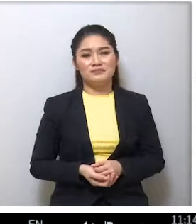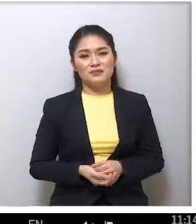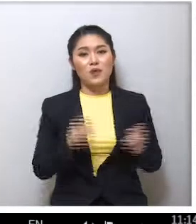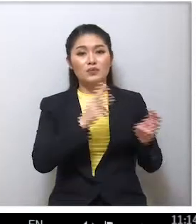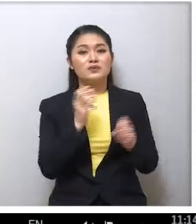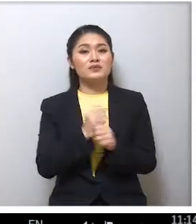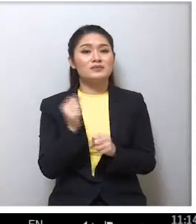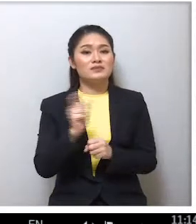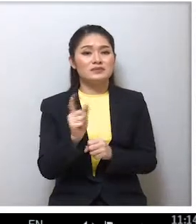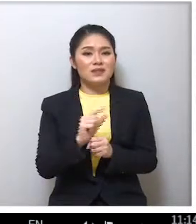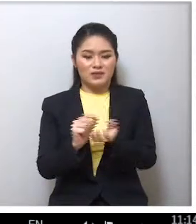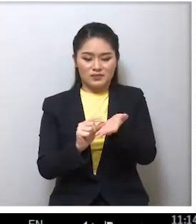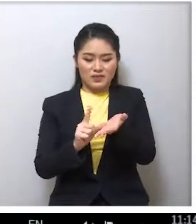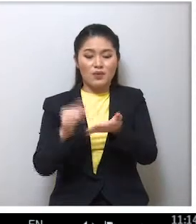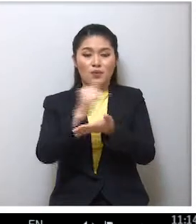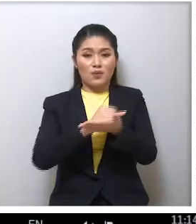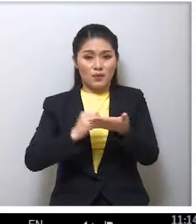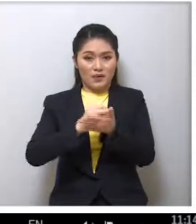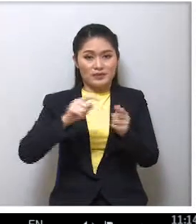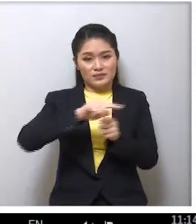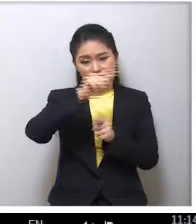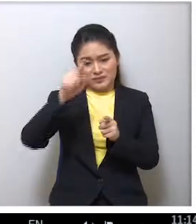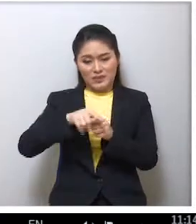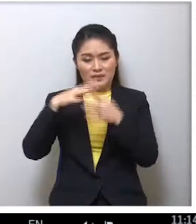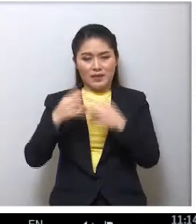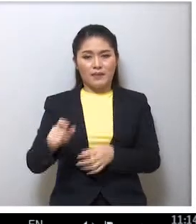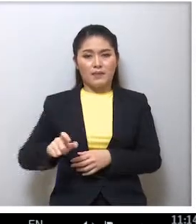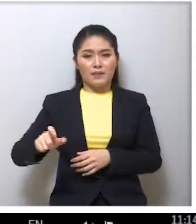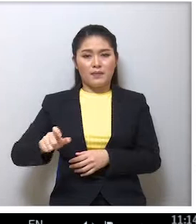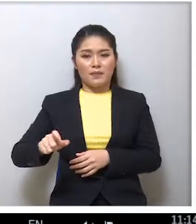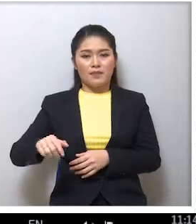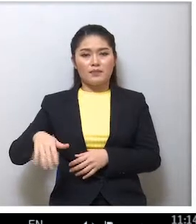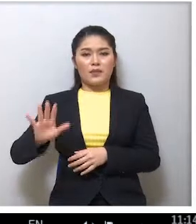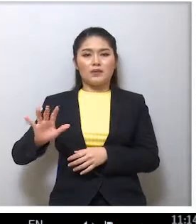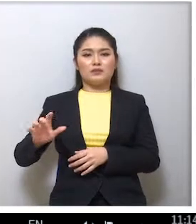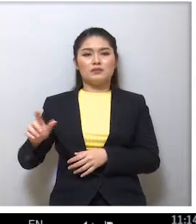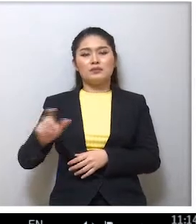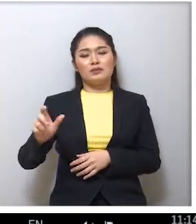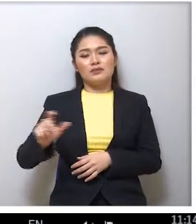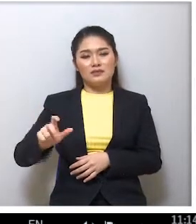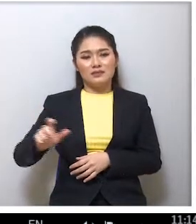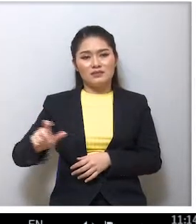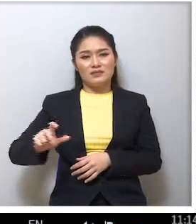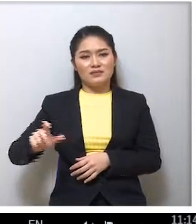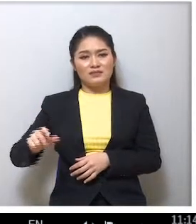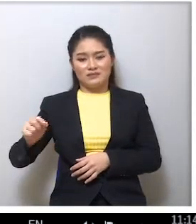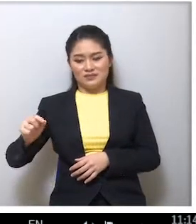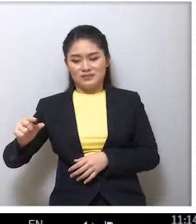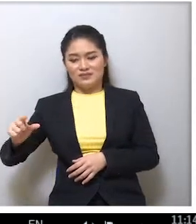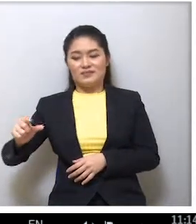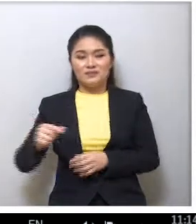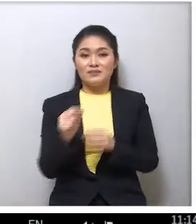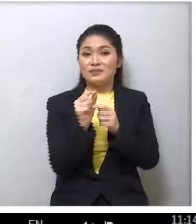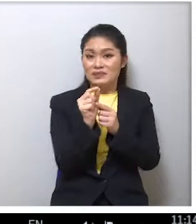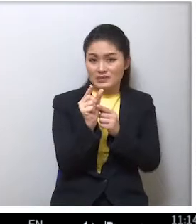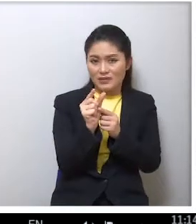วิธีการสร้างก็พอวาดเสร็จแล้วปล่อยเมาส์แล้วครับแล้วก็เลื่อนออกไปจะได้ความหนาเสร็จแล้วพ